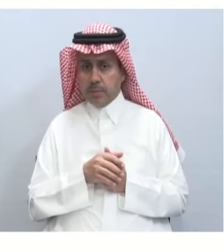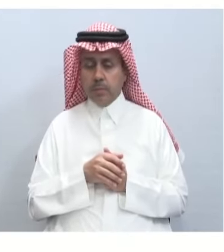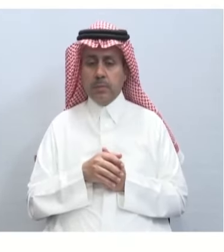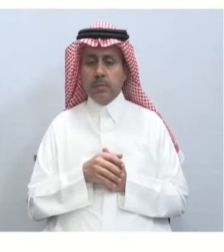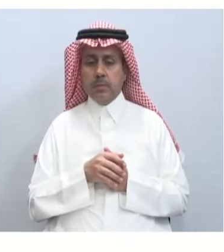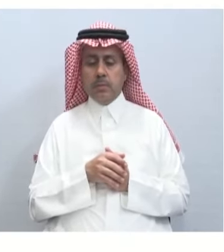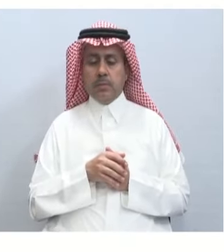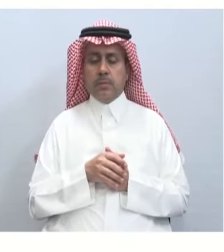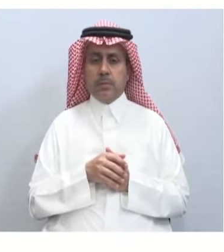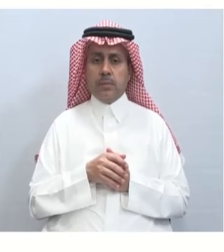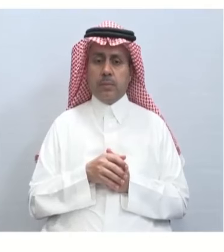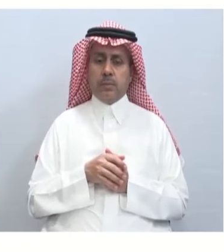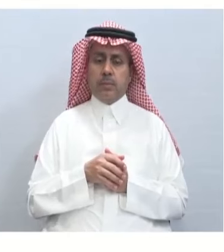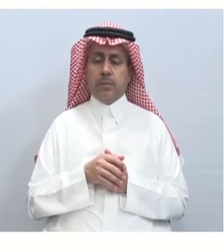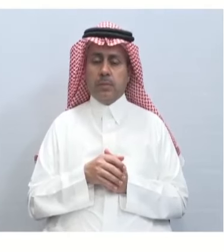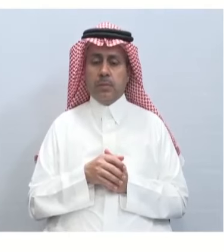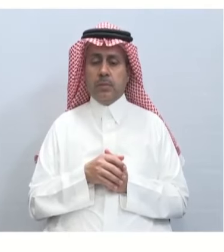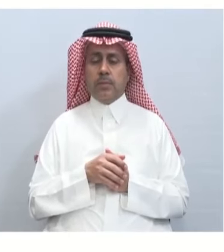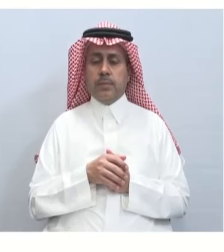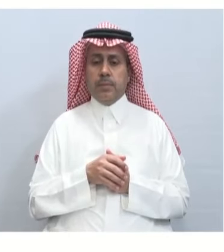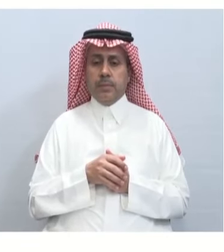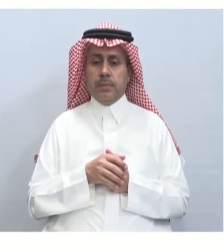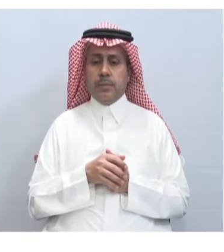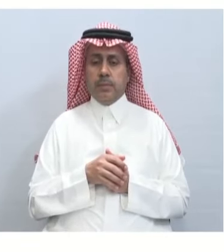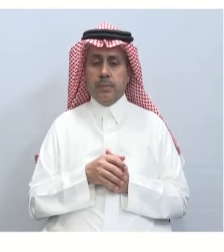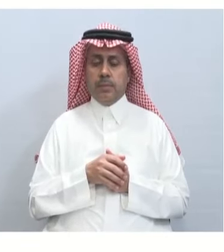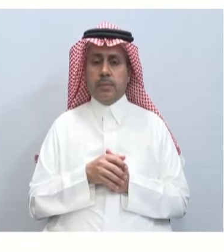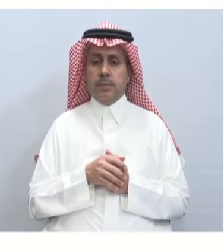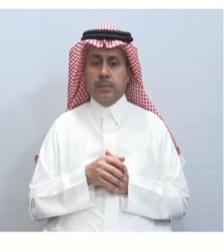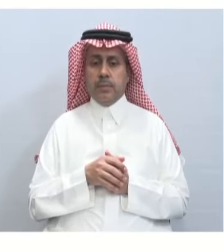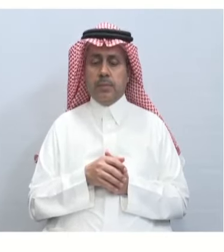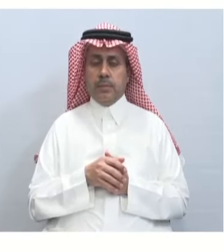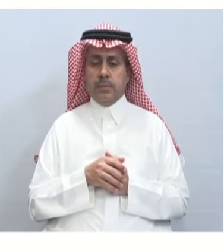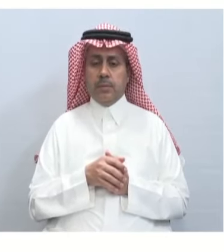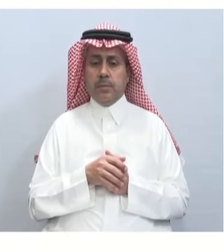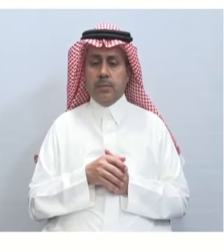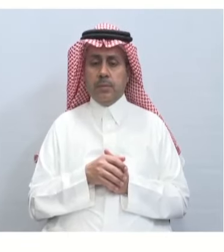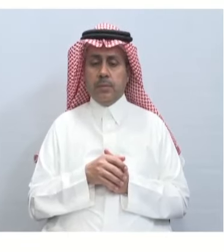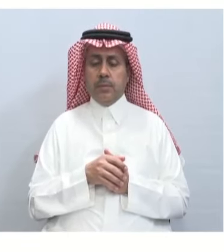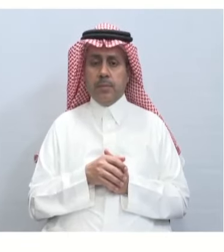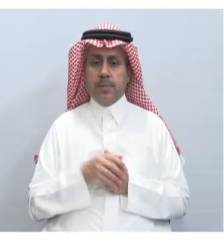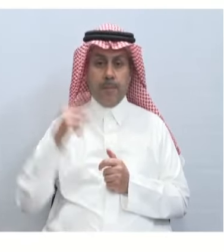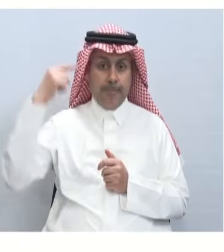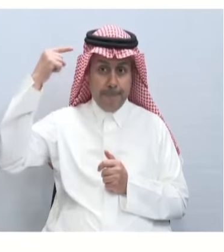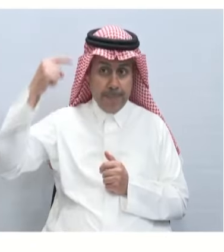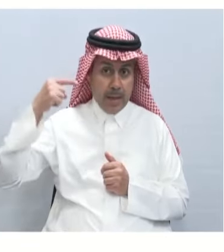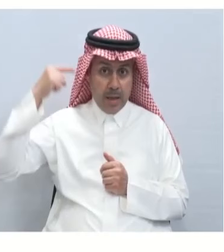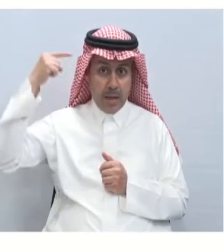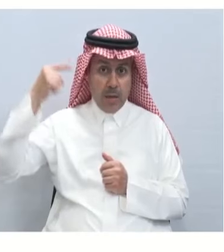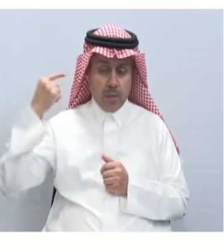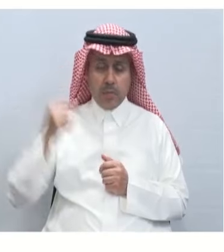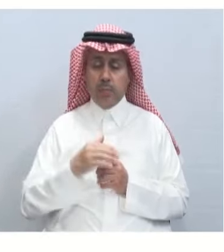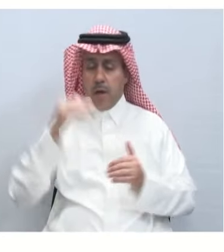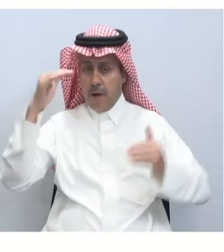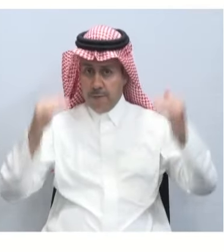يخرج من رحم المراه في غير وقته طيب ولاحظوا بارك الله فيكم